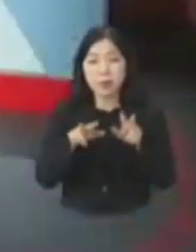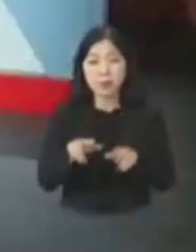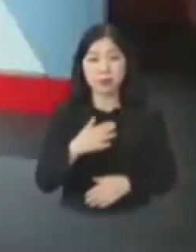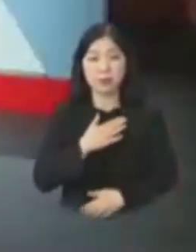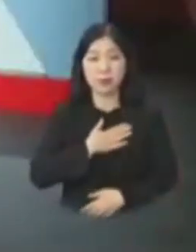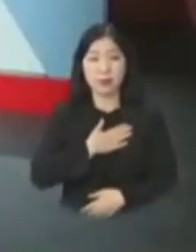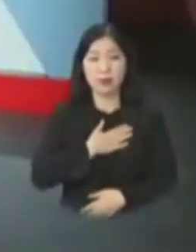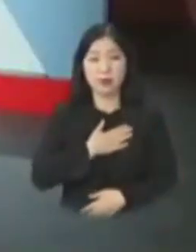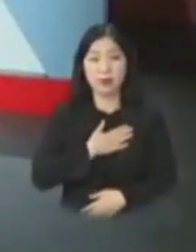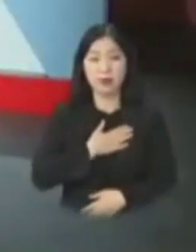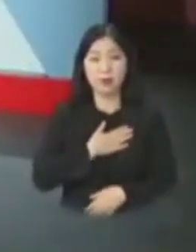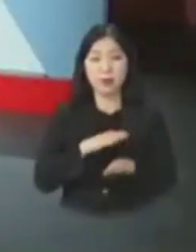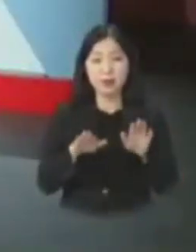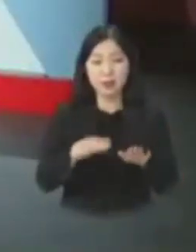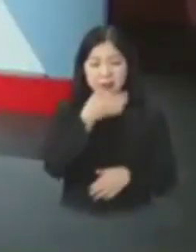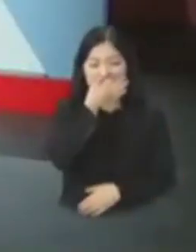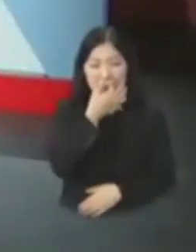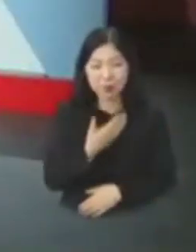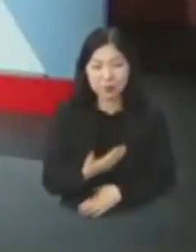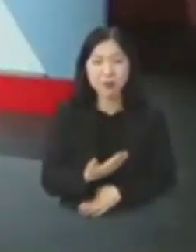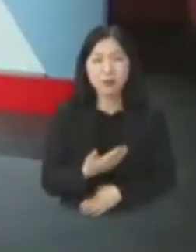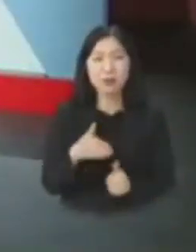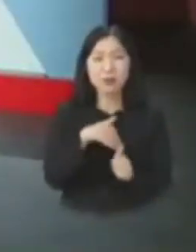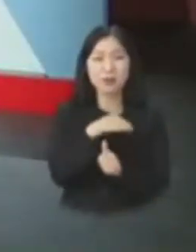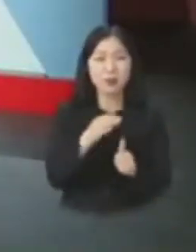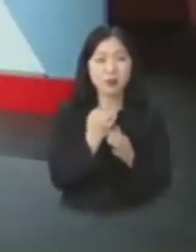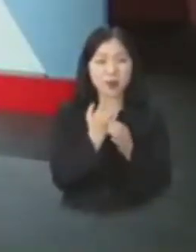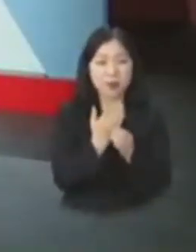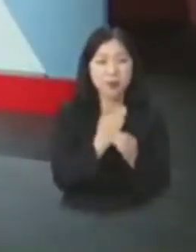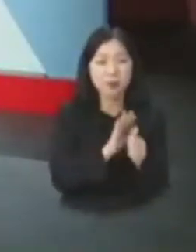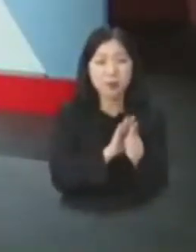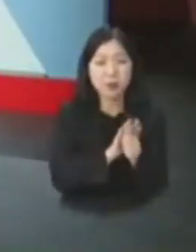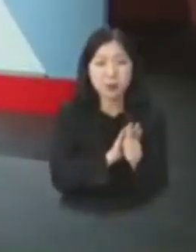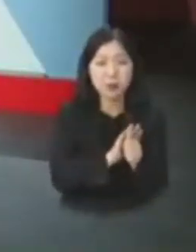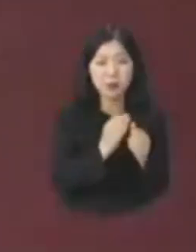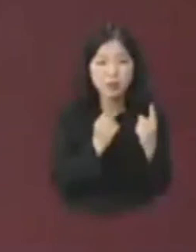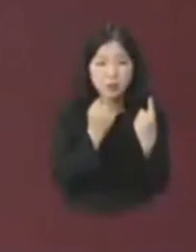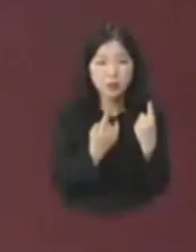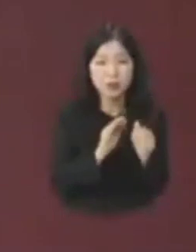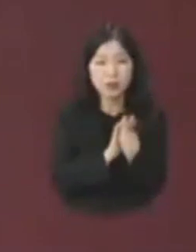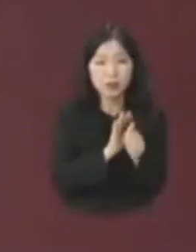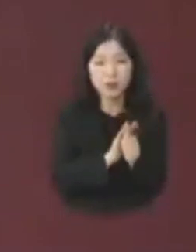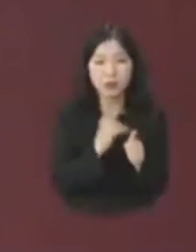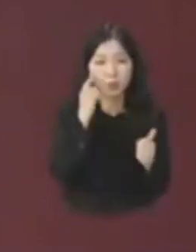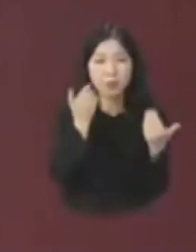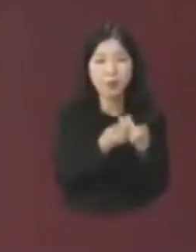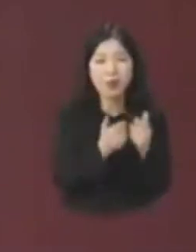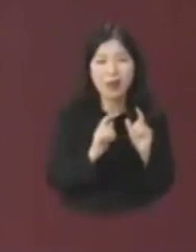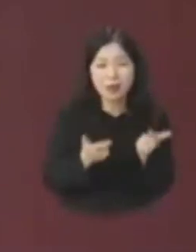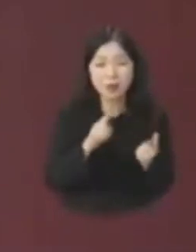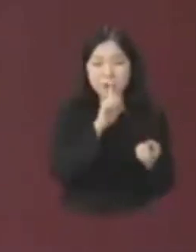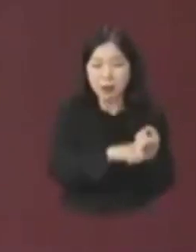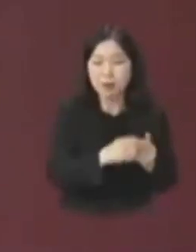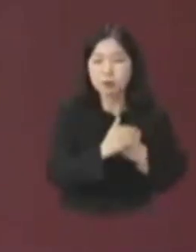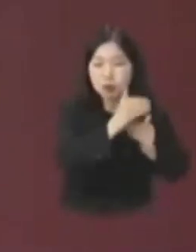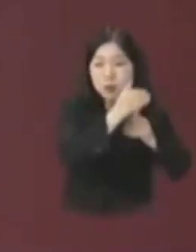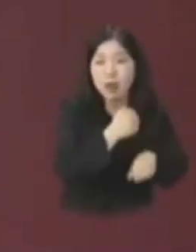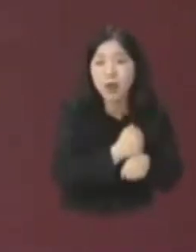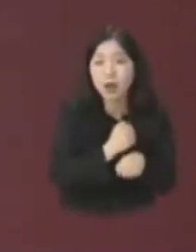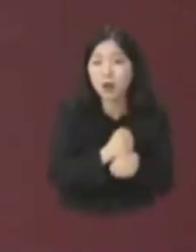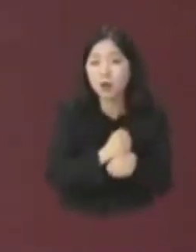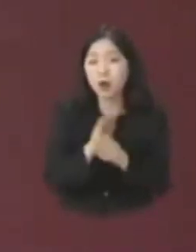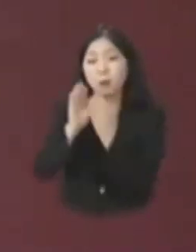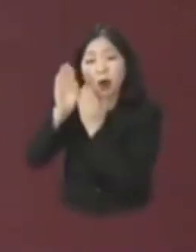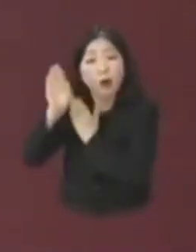현재 힘든 그 현금성 지원이나 일회성 지원을 반대하는 것이 아닙니다. 그건 그거대로 하고 앞으로